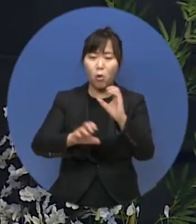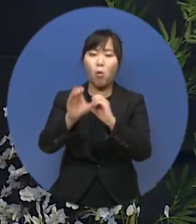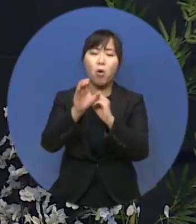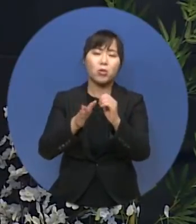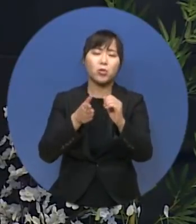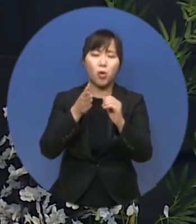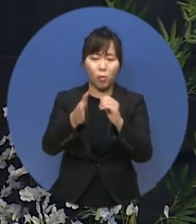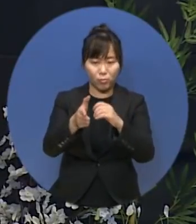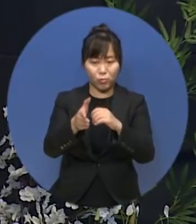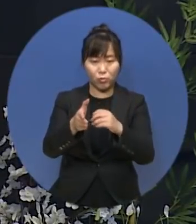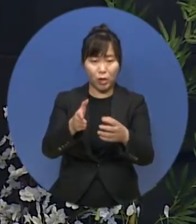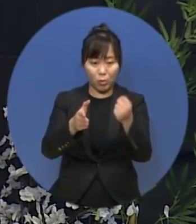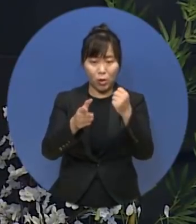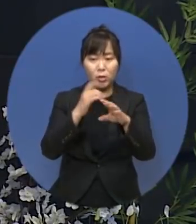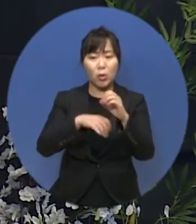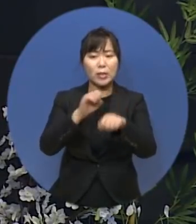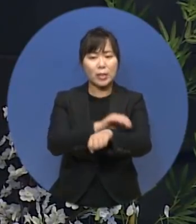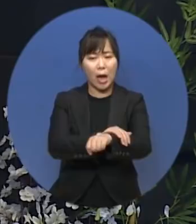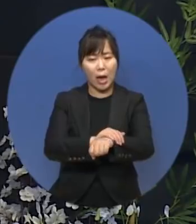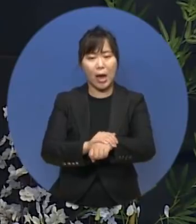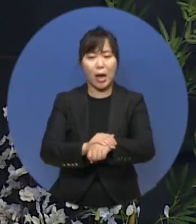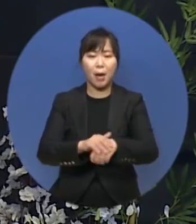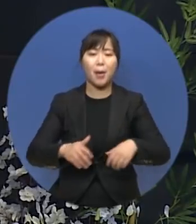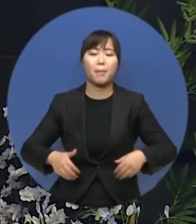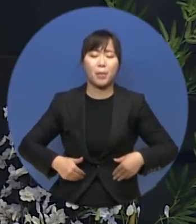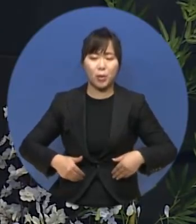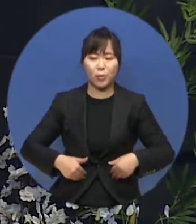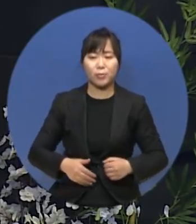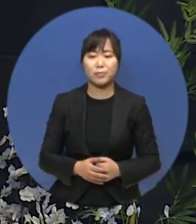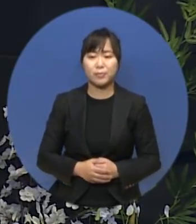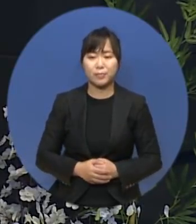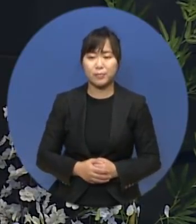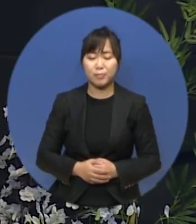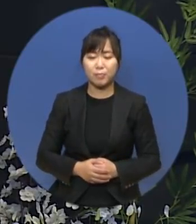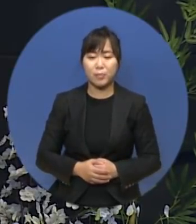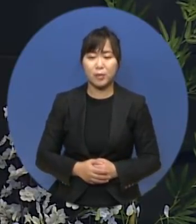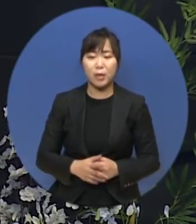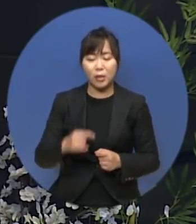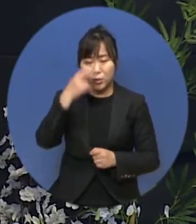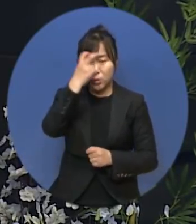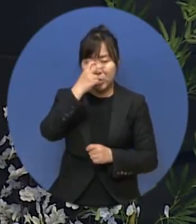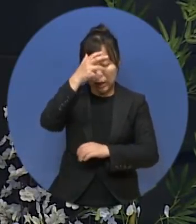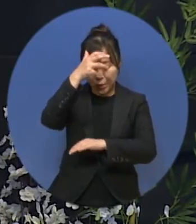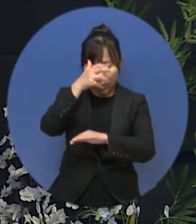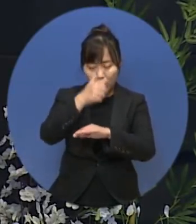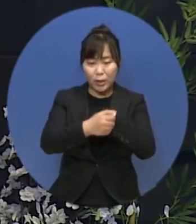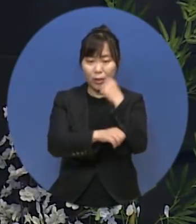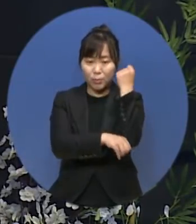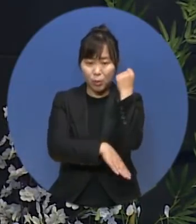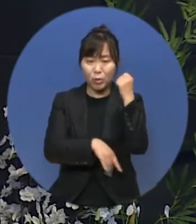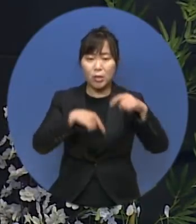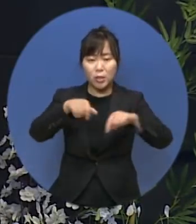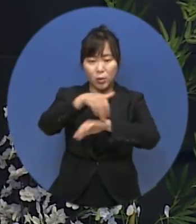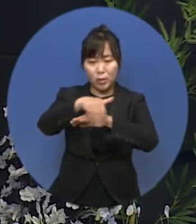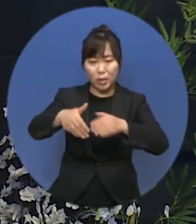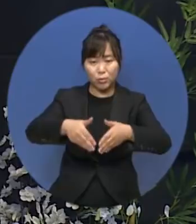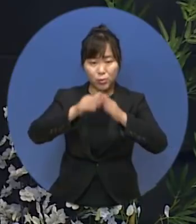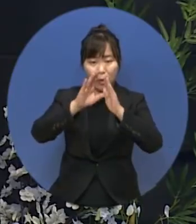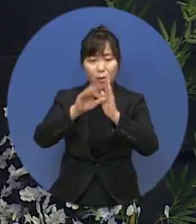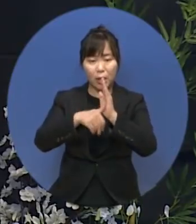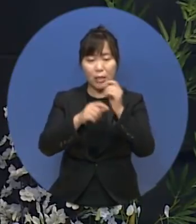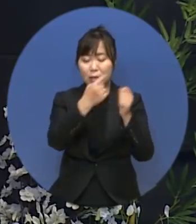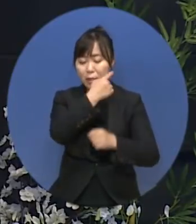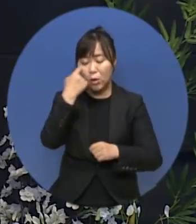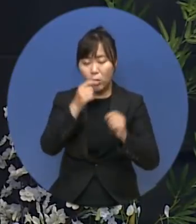더 전문화되고 더 잘 돼야 될 필요가 있을 것 같습니다. 이러한 조사 결과를 바탕으로 정책 수립에서